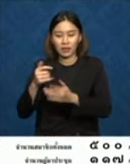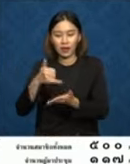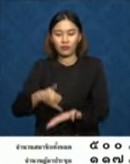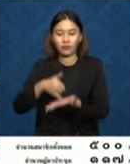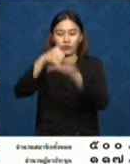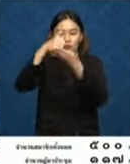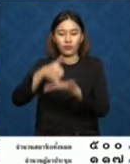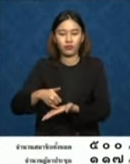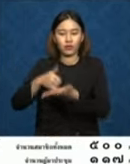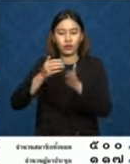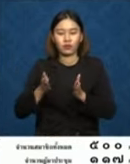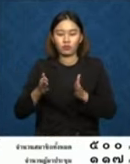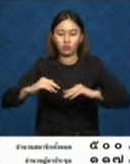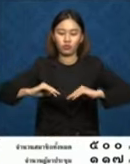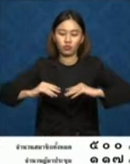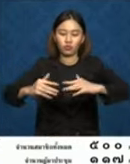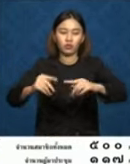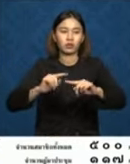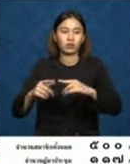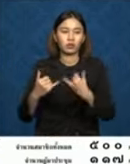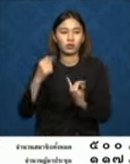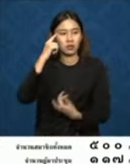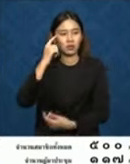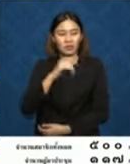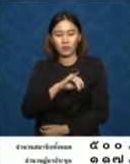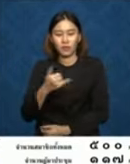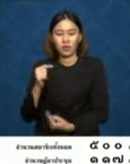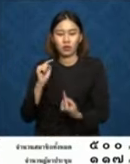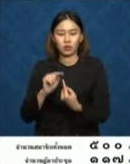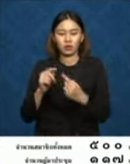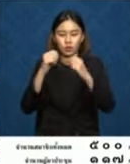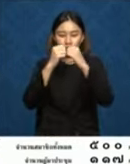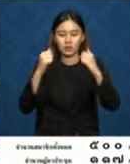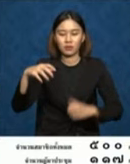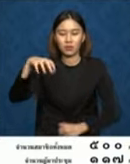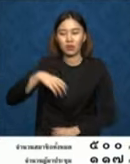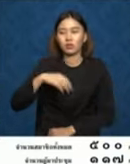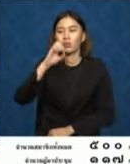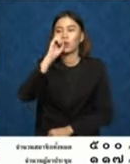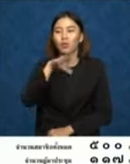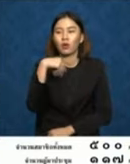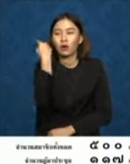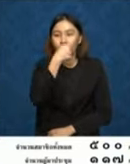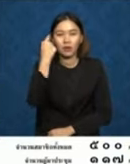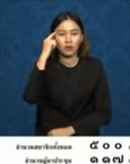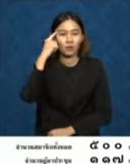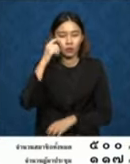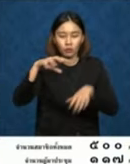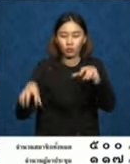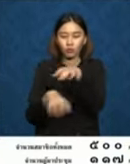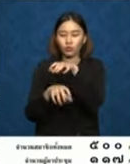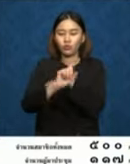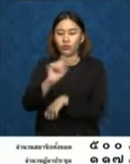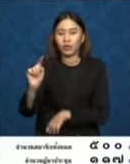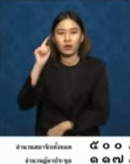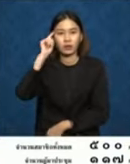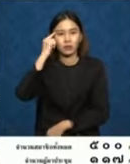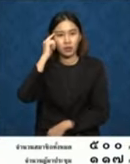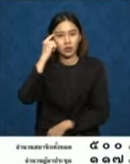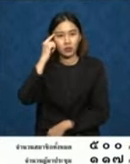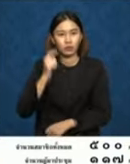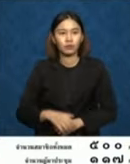พื้นผิวจราจรนะครับเพราะว่าปัจจุบันก็ไม่แน่ใจว่าสำนักงานทรัพย์สินส่วนมากษัตริย์ผมต้องไปร้องที่ใครนะครับไม่รู้สังกัดหน่วยงานไหนนะครับขอบคุณม